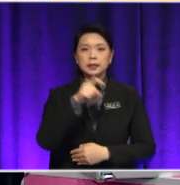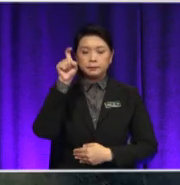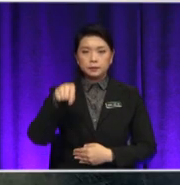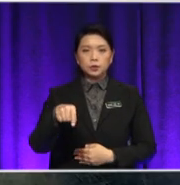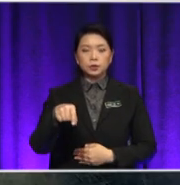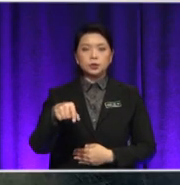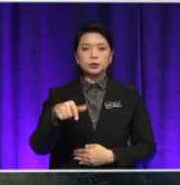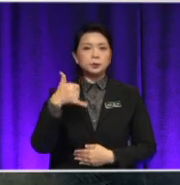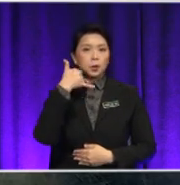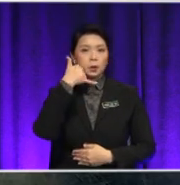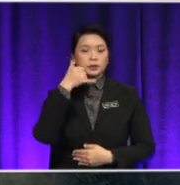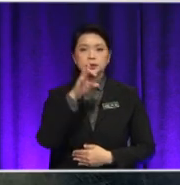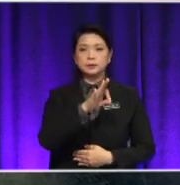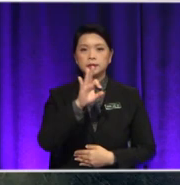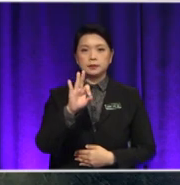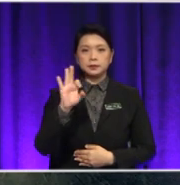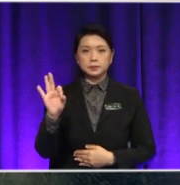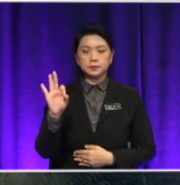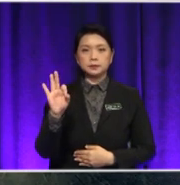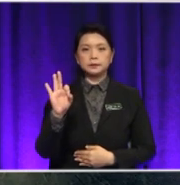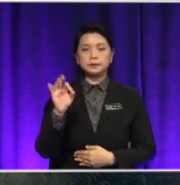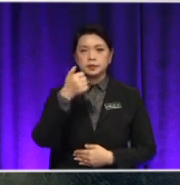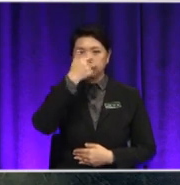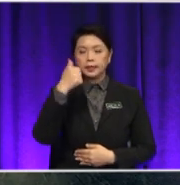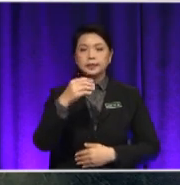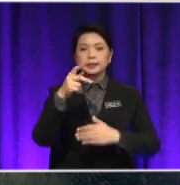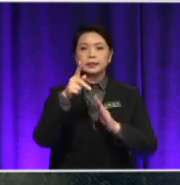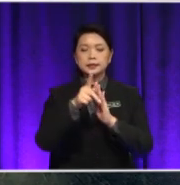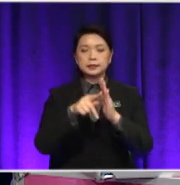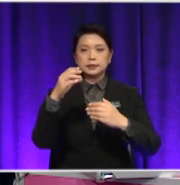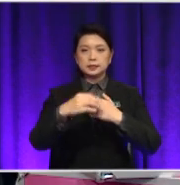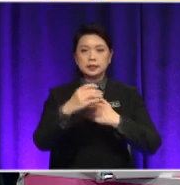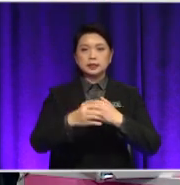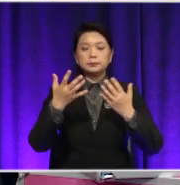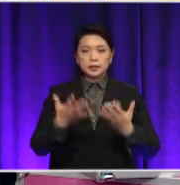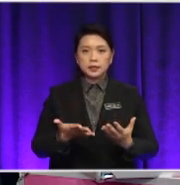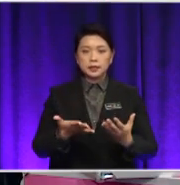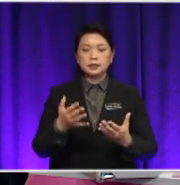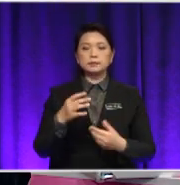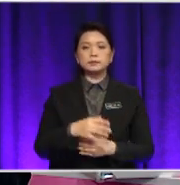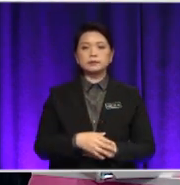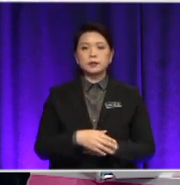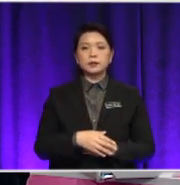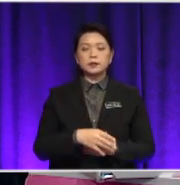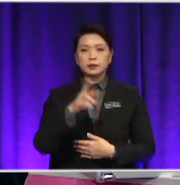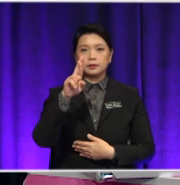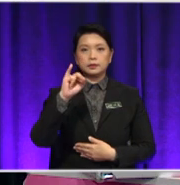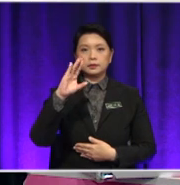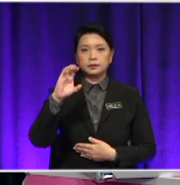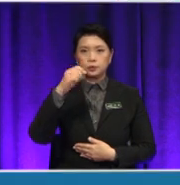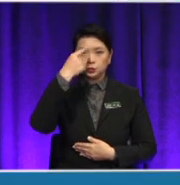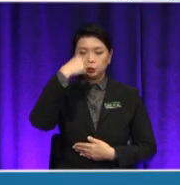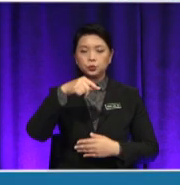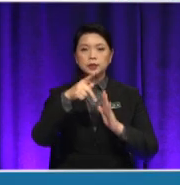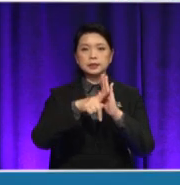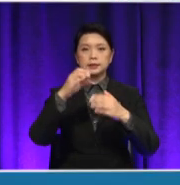ambulans 999. Yes. Sebab dia ada kecederaan berat. Okey. Okay. Kecederaan prosedur RISE ni sesuai untuk kecederaan ringan